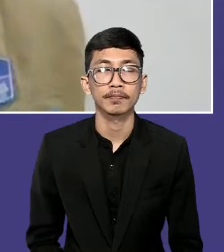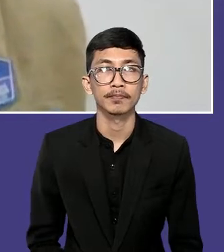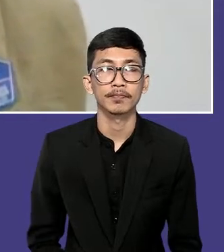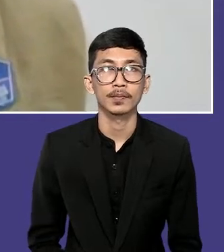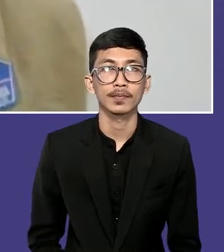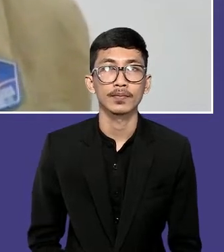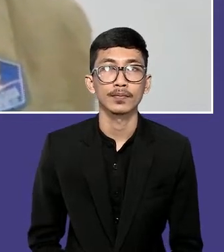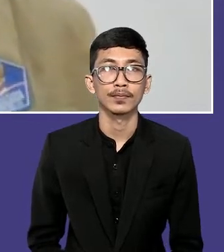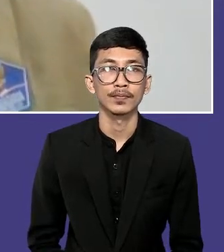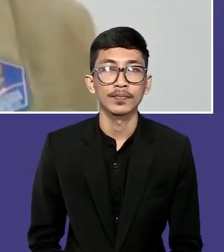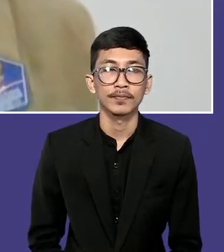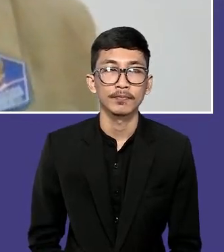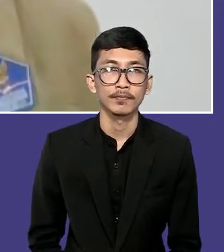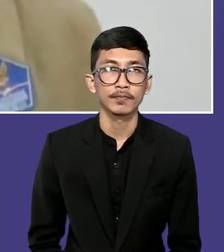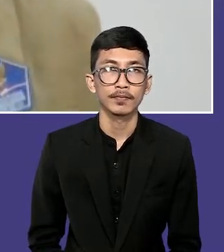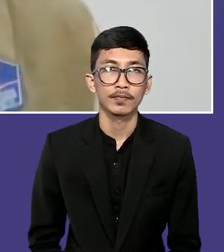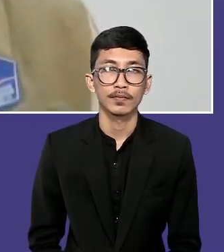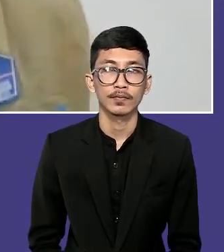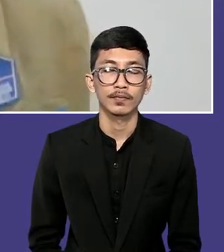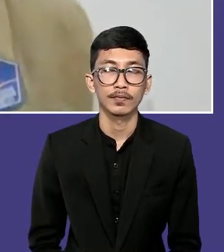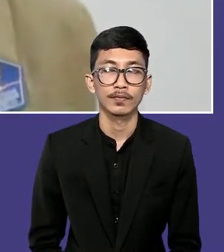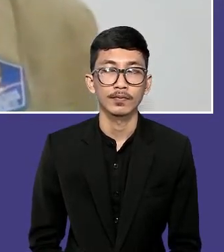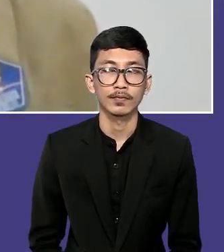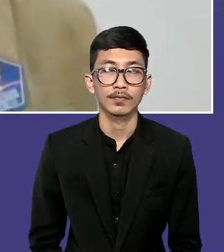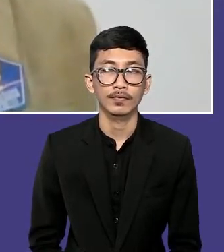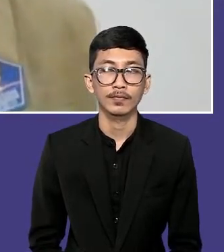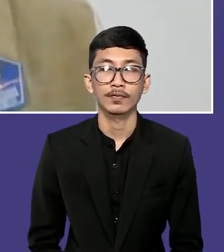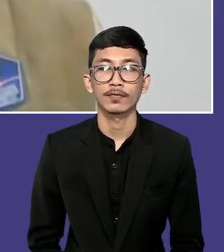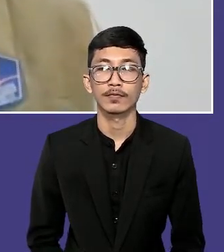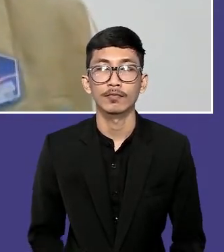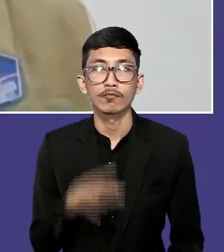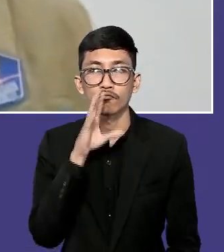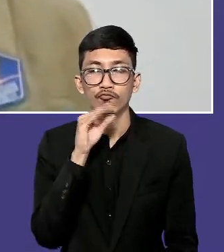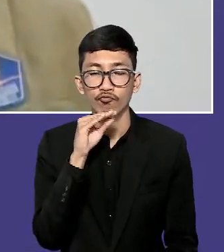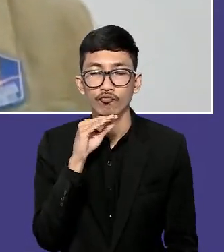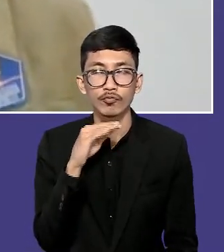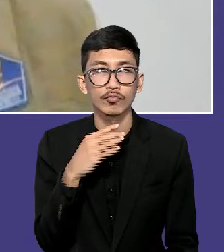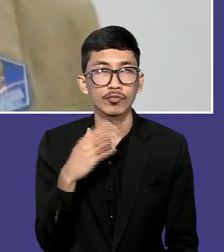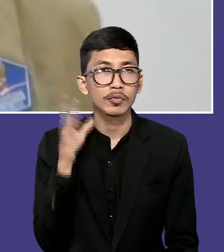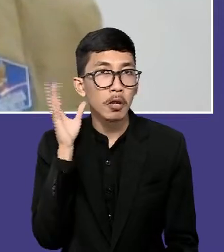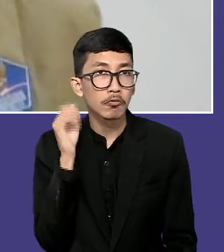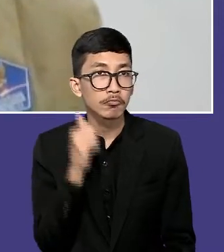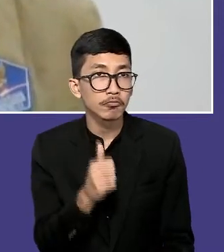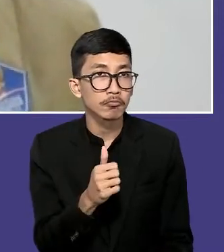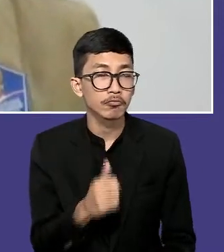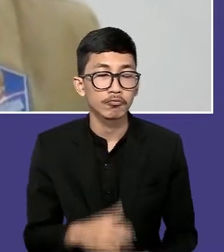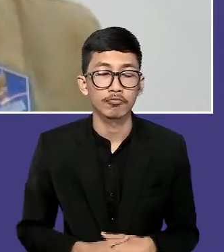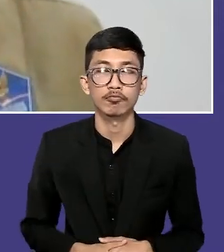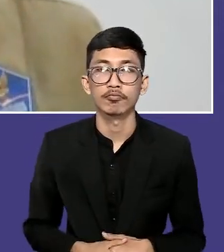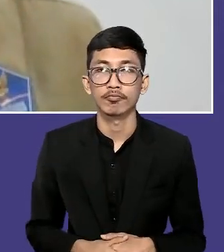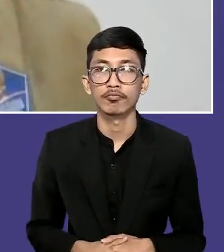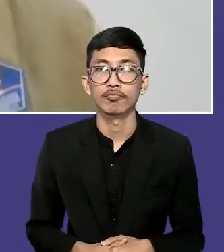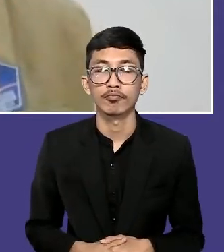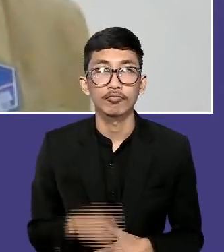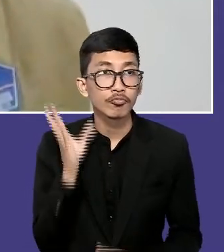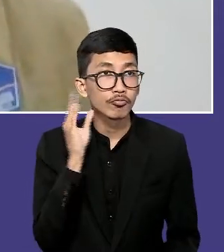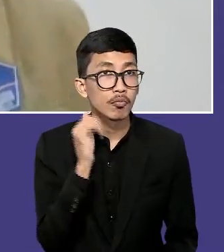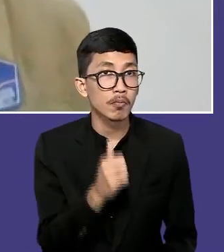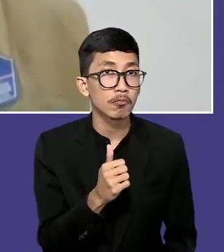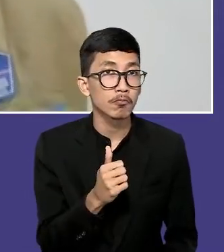Hai Aceh Makasih Mas Wiki habis semoga suara saya terdengar ya Jadi bisa terdengar